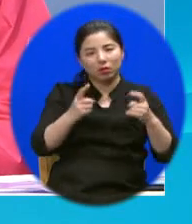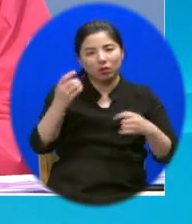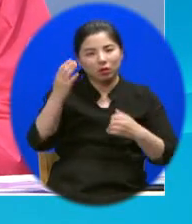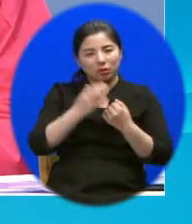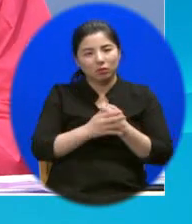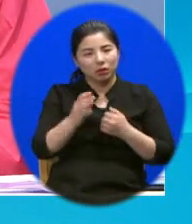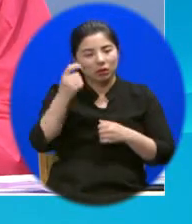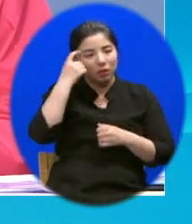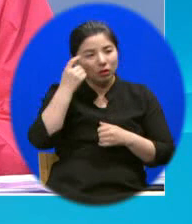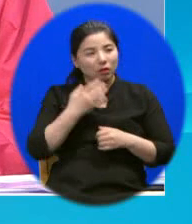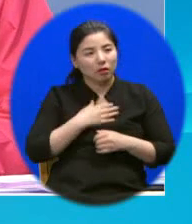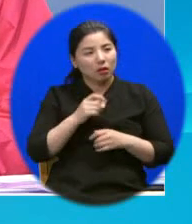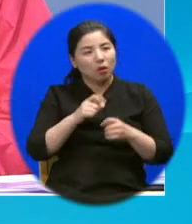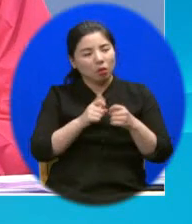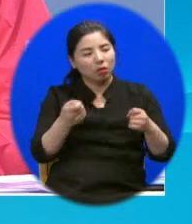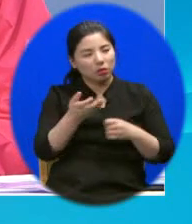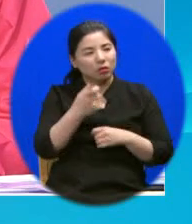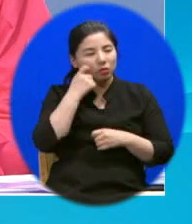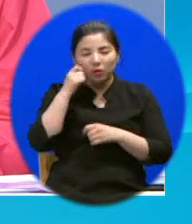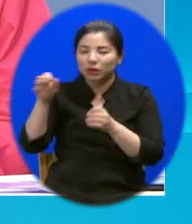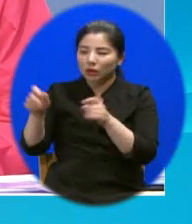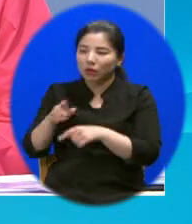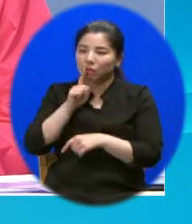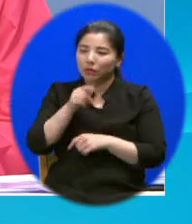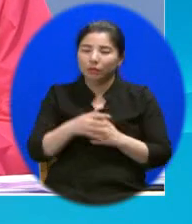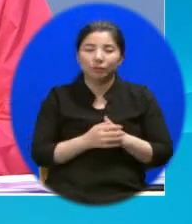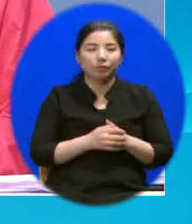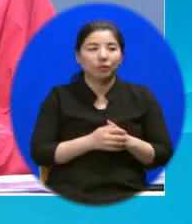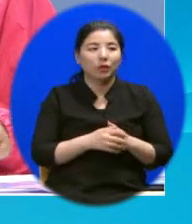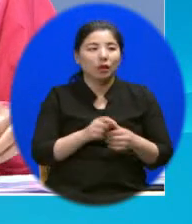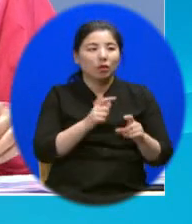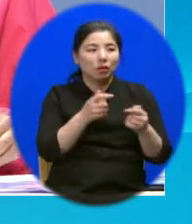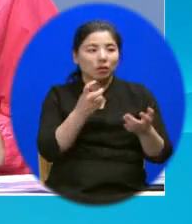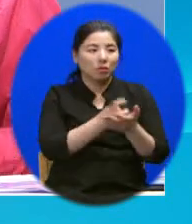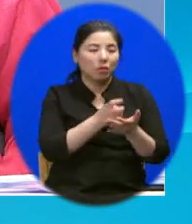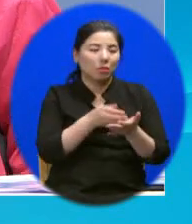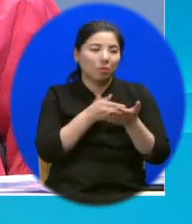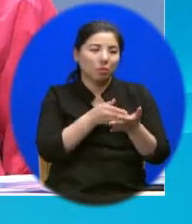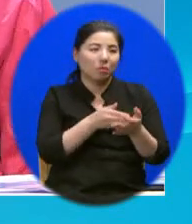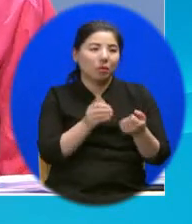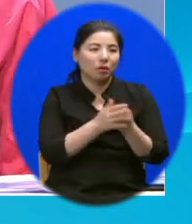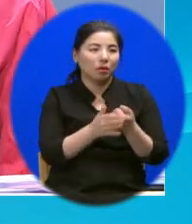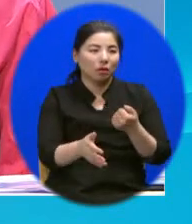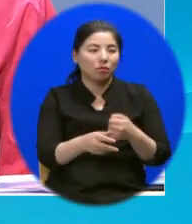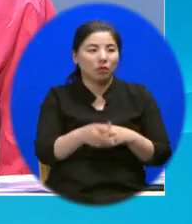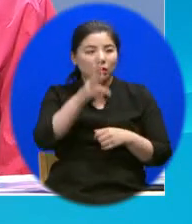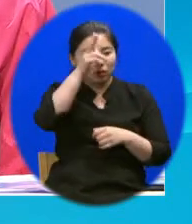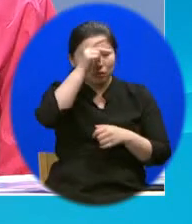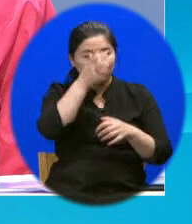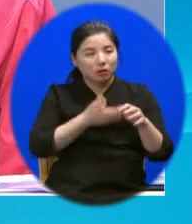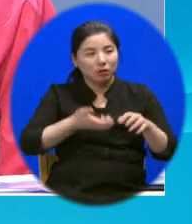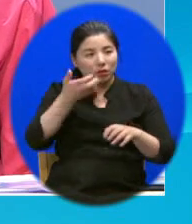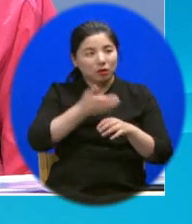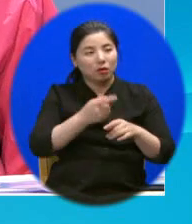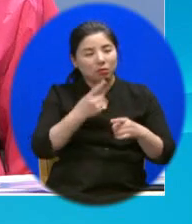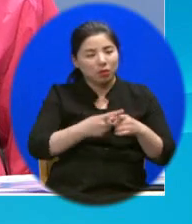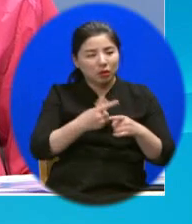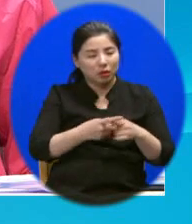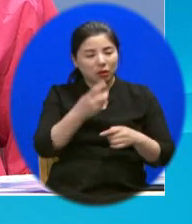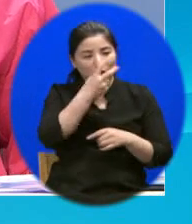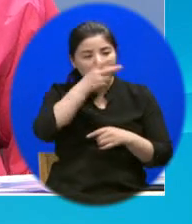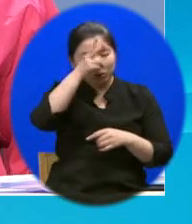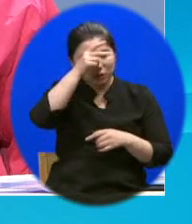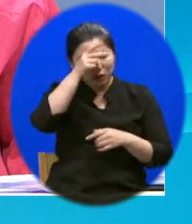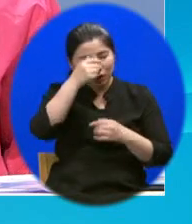위해서 애가 너무 시간 어려 드릴 수는 없습니다 잘게 말씀에 여러가지 법안이 특히 제출되어 있기 때문에 경찰 개업 또 마찬가지로 검찰